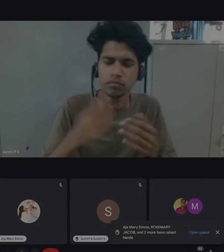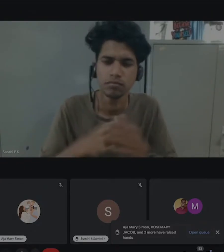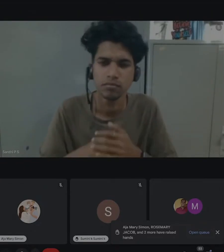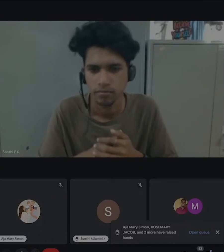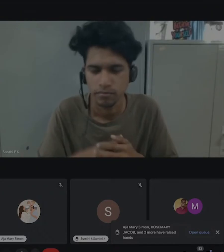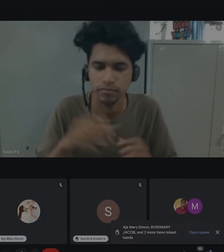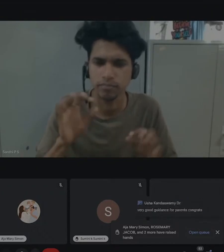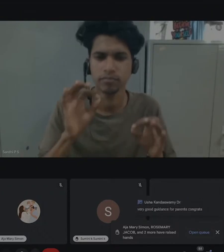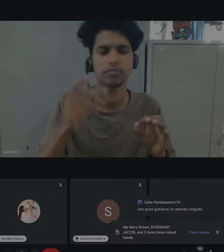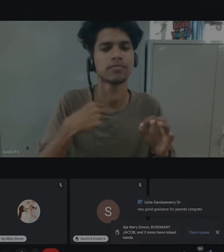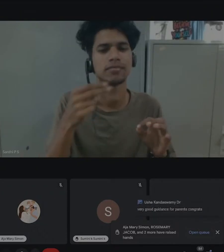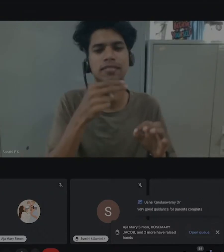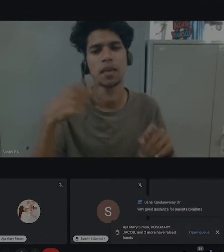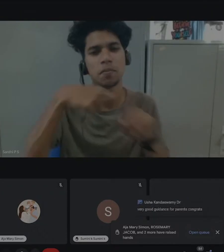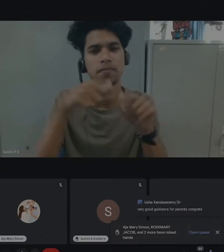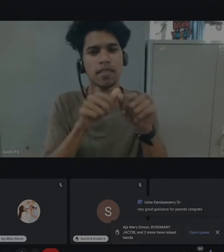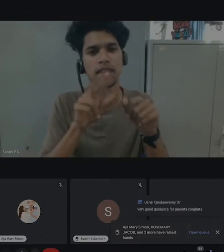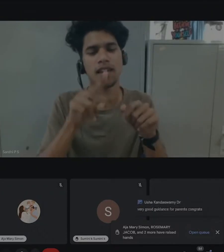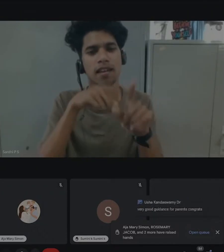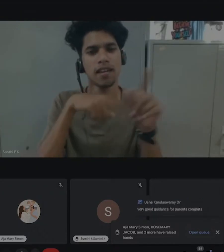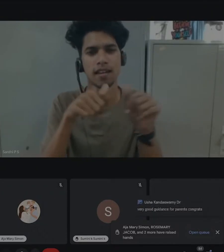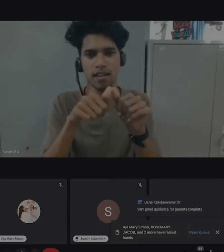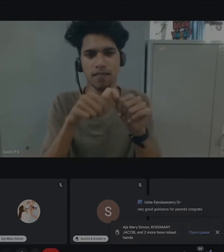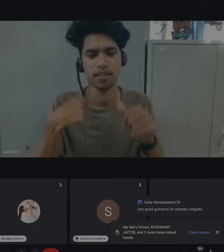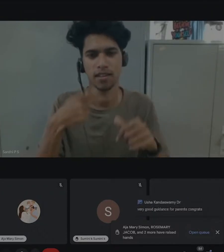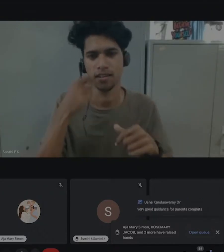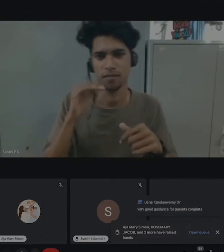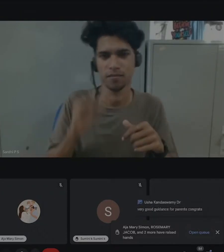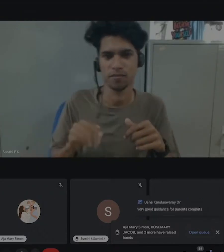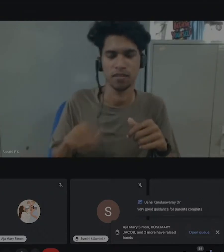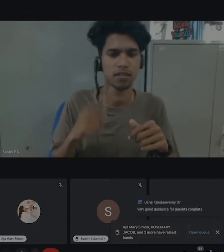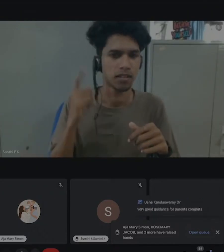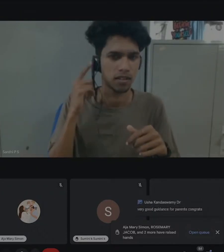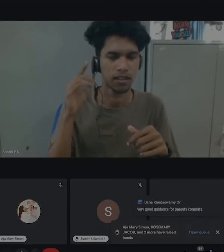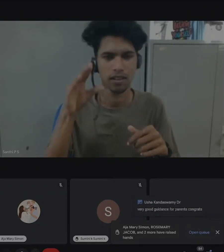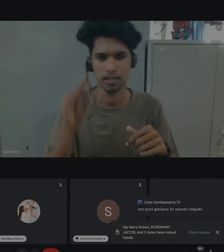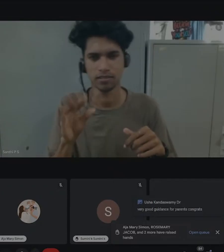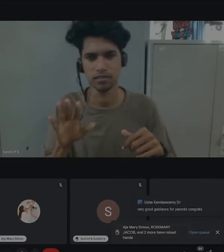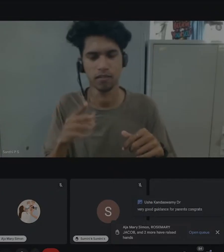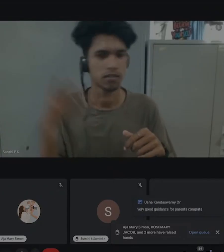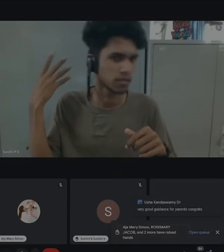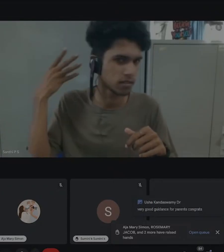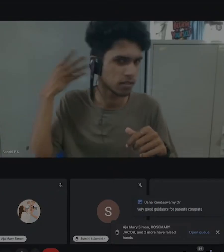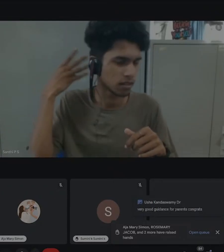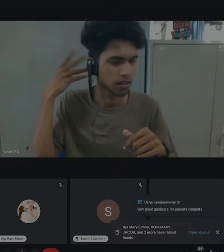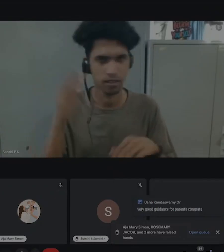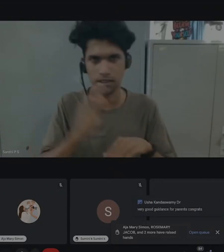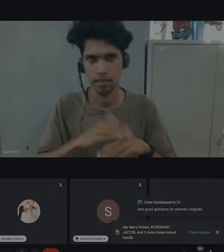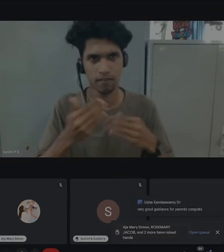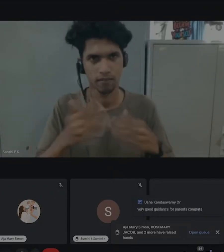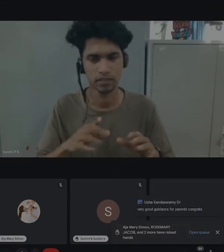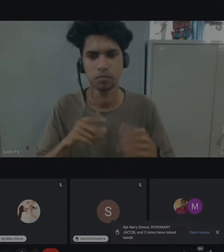എൻ്റെ പേര് കാവ്യ എന്നാണ്. എൻ്റെ മോൻ കേൾവിക്കുറവുള്ളതുകൊണ്ട് ഇപ്പോൾ കോക്ലിയർ ഇംപ്ലാന്റ് ഒക്കെ കഴിഞ്ഞ് ഇനിഷ്യലി